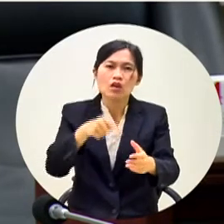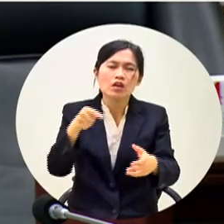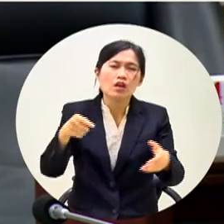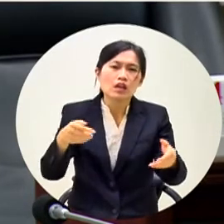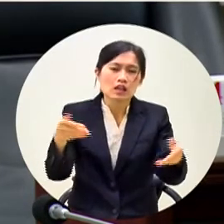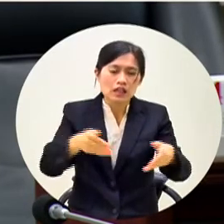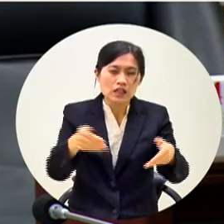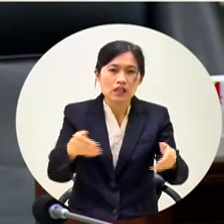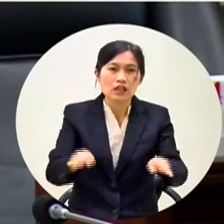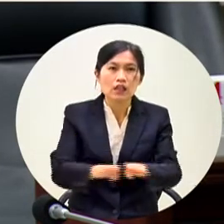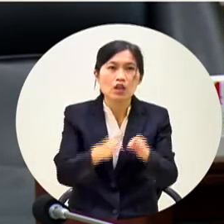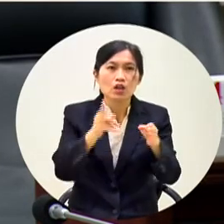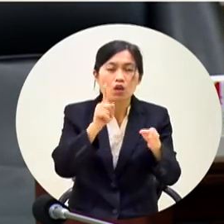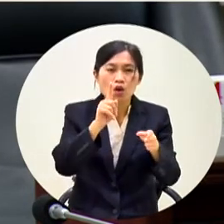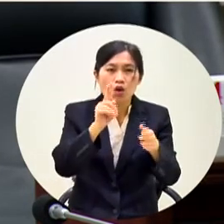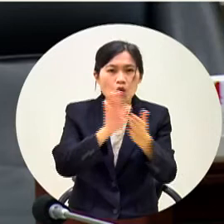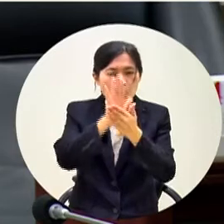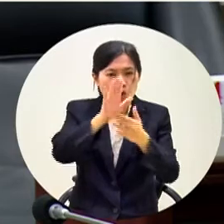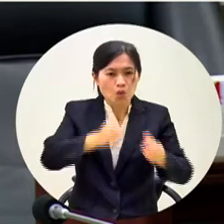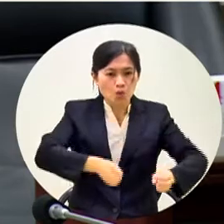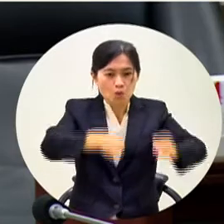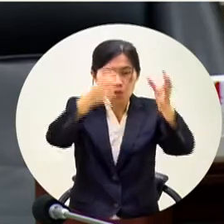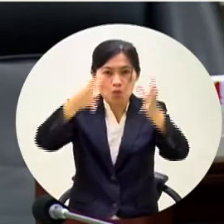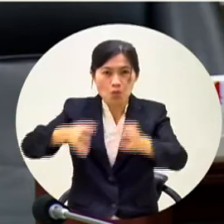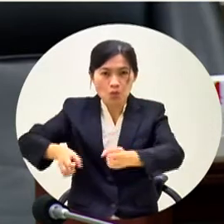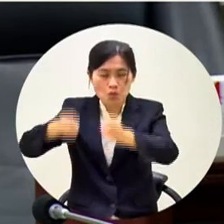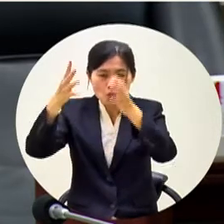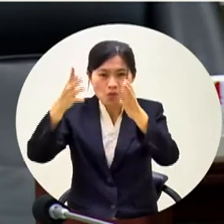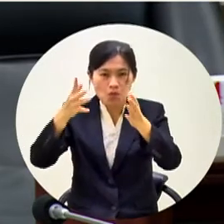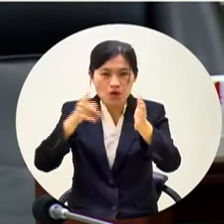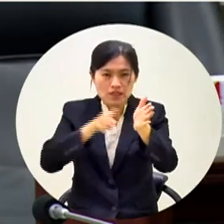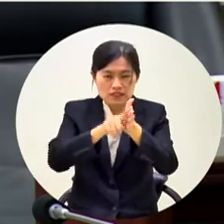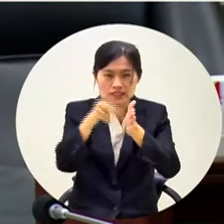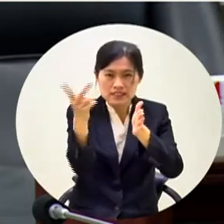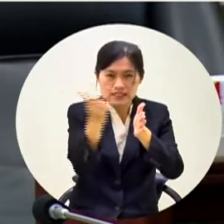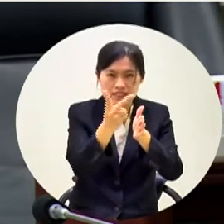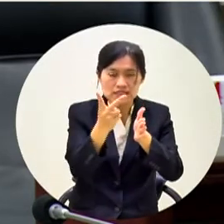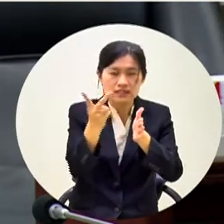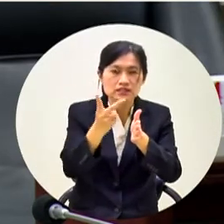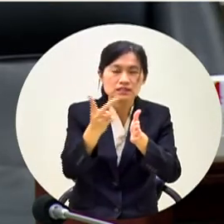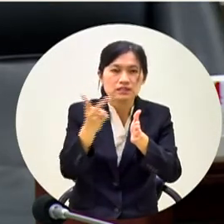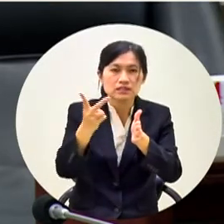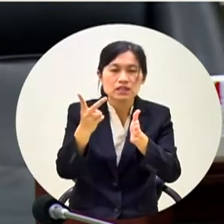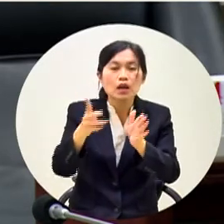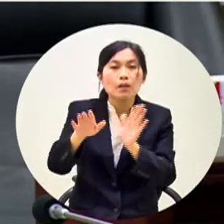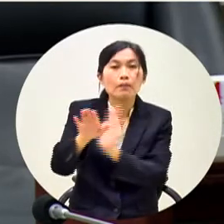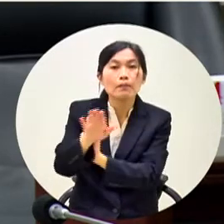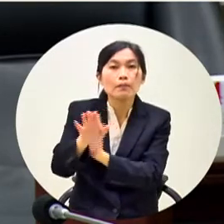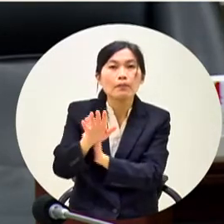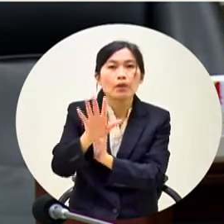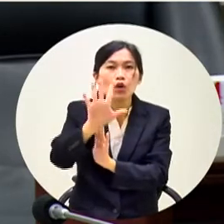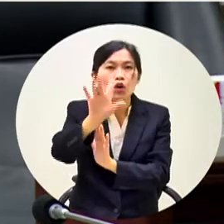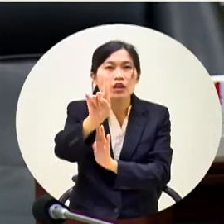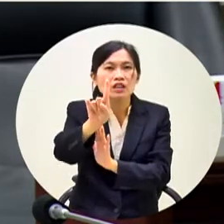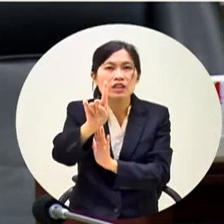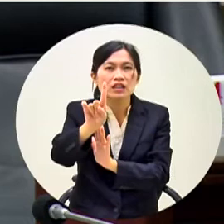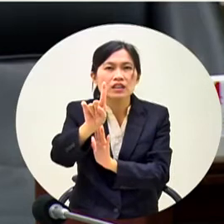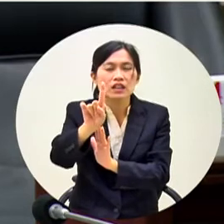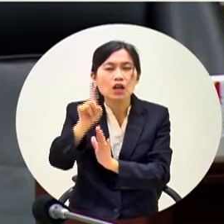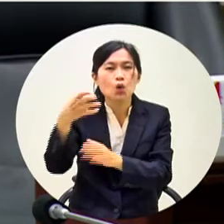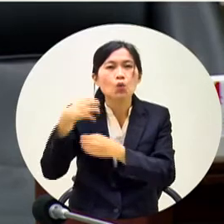有两个科室哦，啊要进驻伫遮，啊伊个边啊，搁一个10公顷